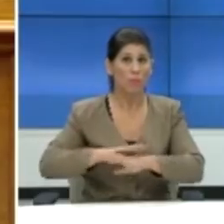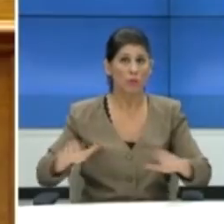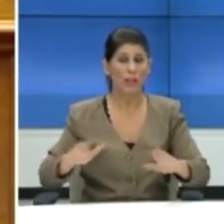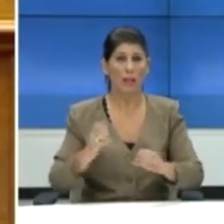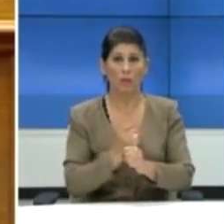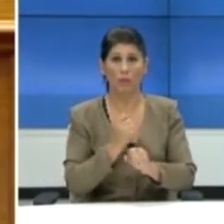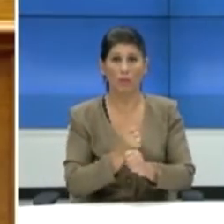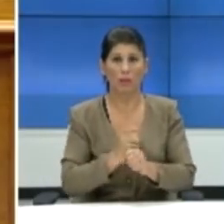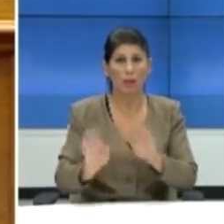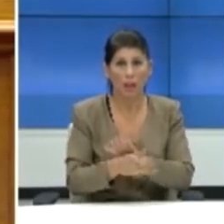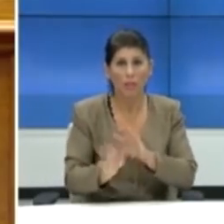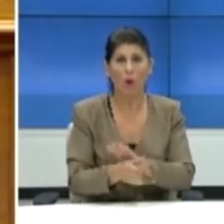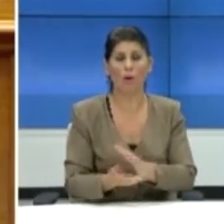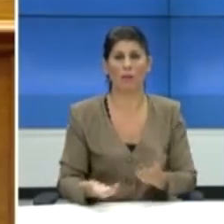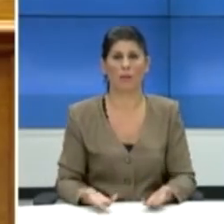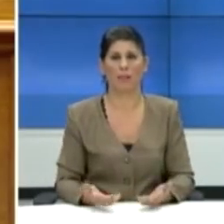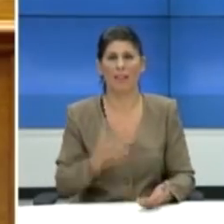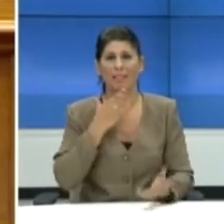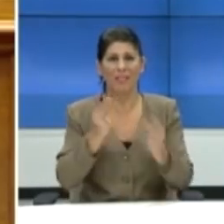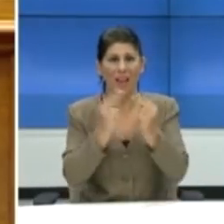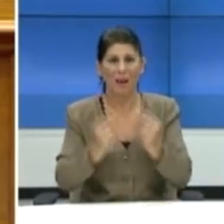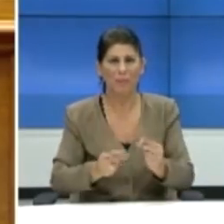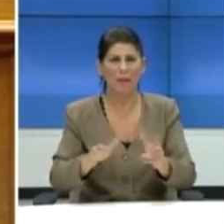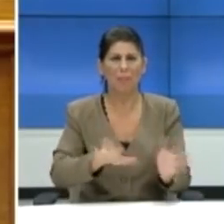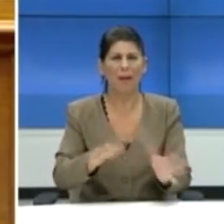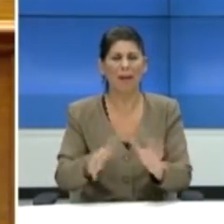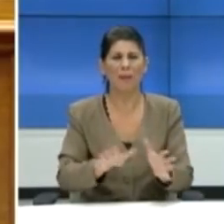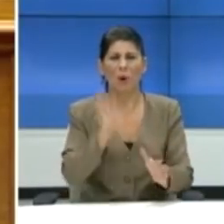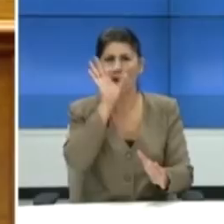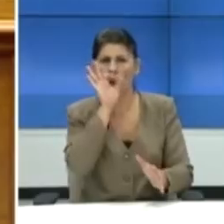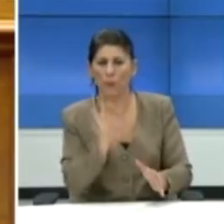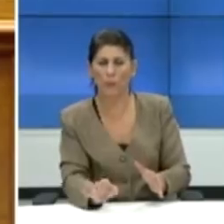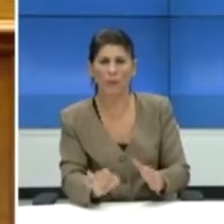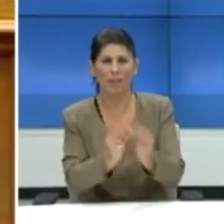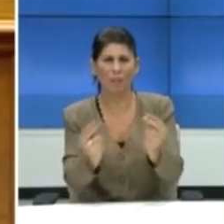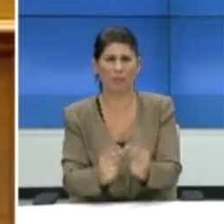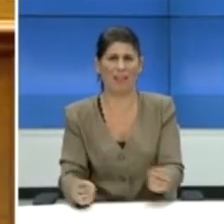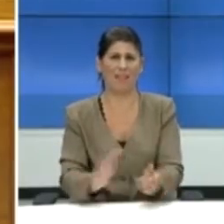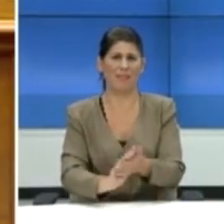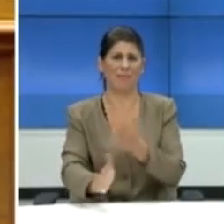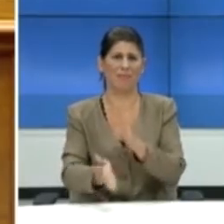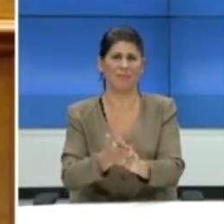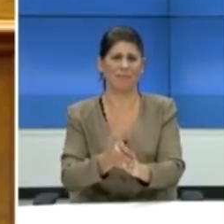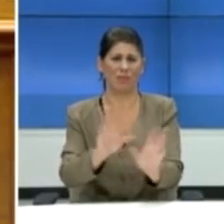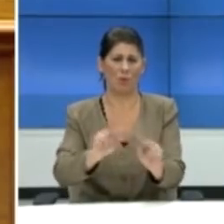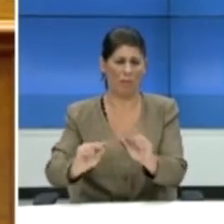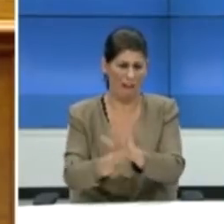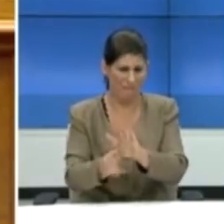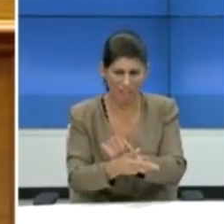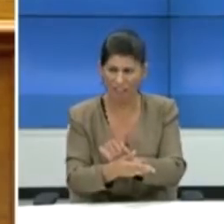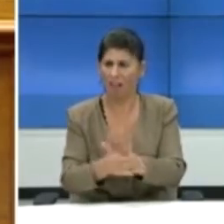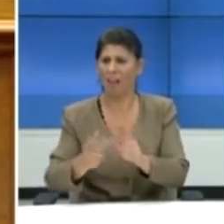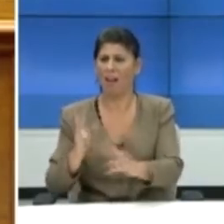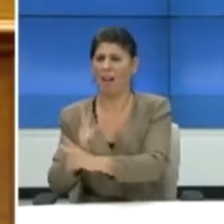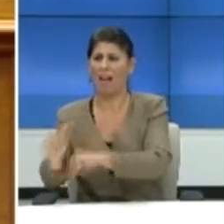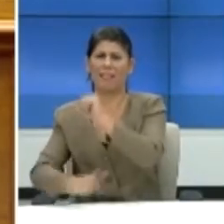θητεία τους και απολύονταν. Άρα το αποτέλεσμα είναι περίπου 0 ιστοπηλίκων. Ακόμα και